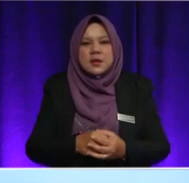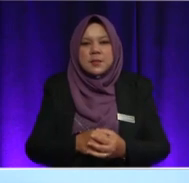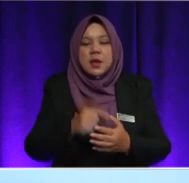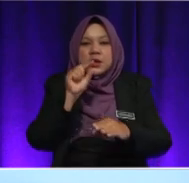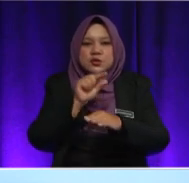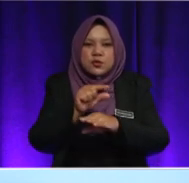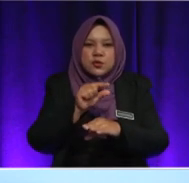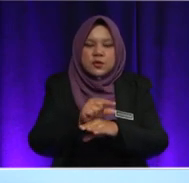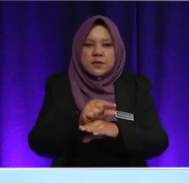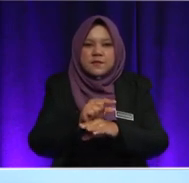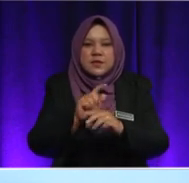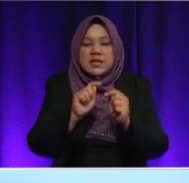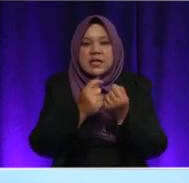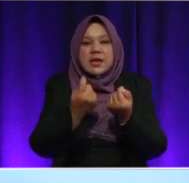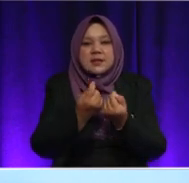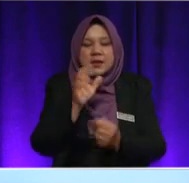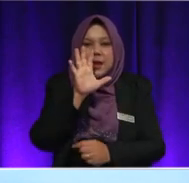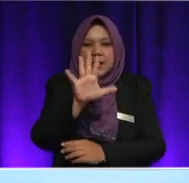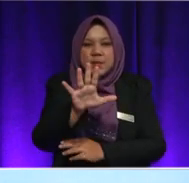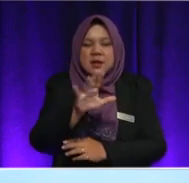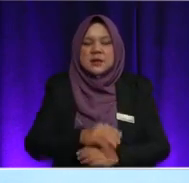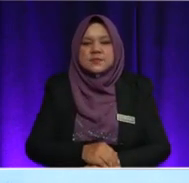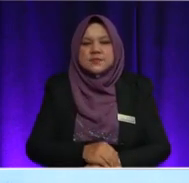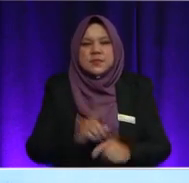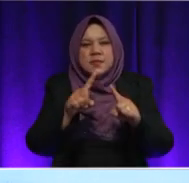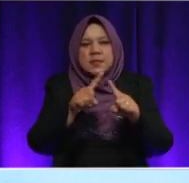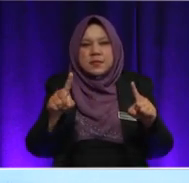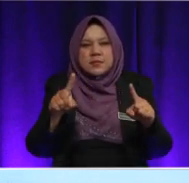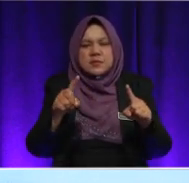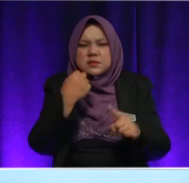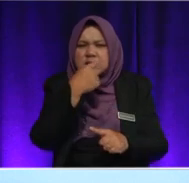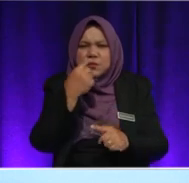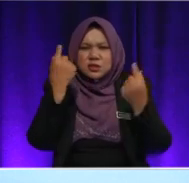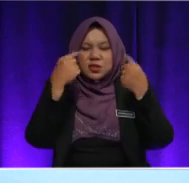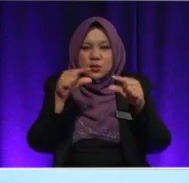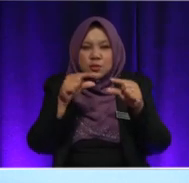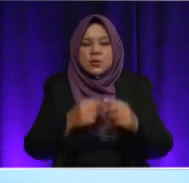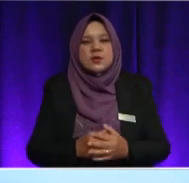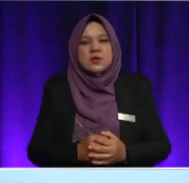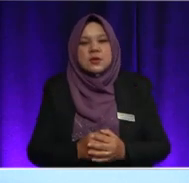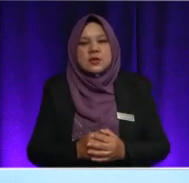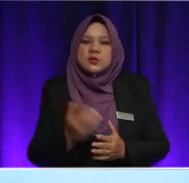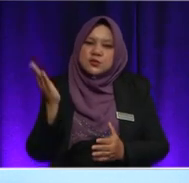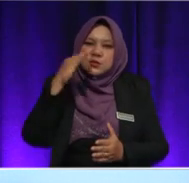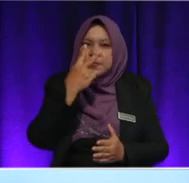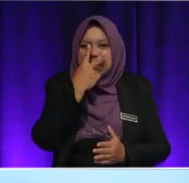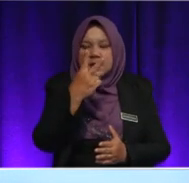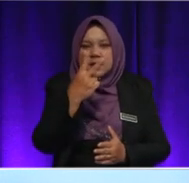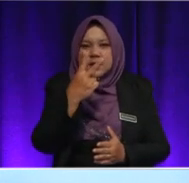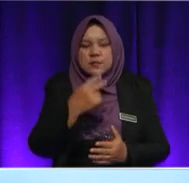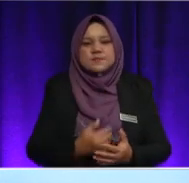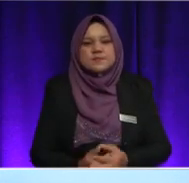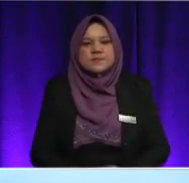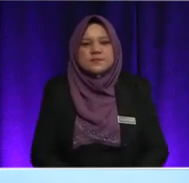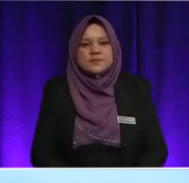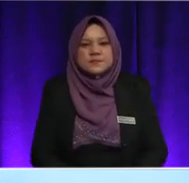mata pelajaran geografi tingkatan 5 tapi Siapa guru yang akan bisa mendingan kita ya Jo kita saksikan profile